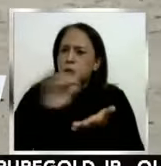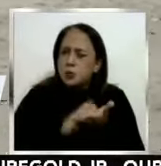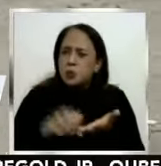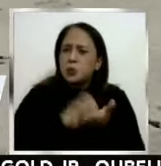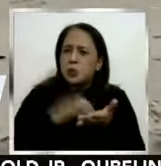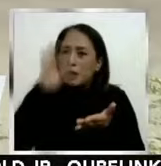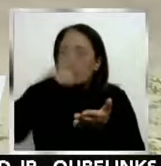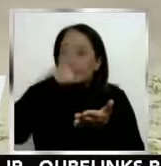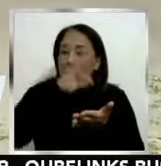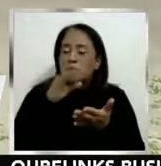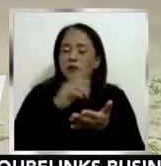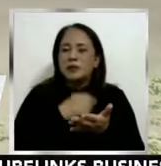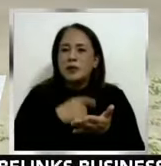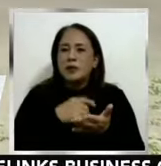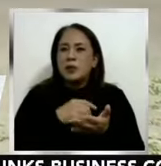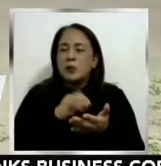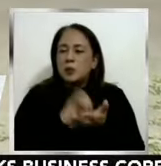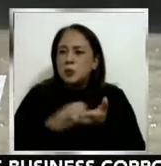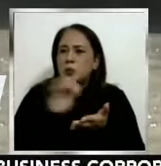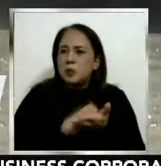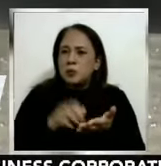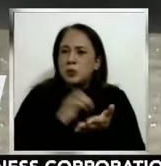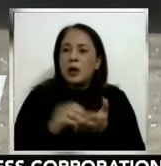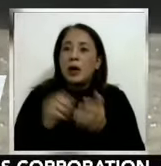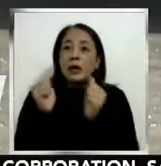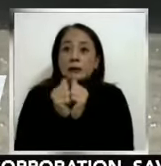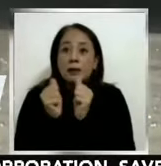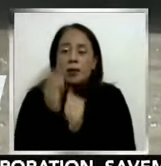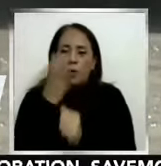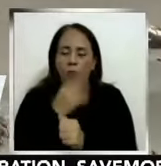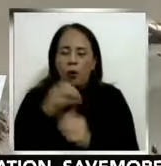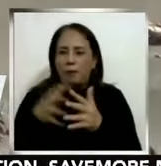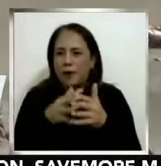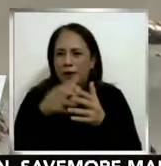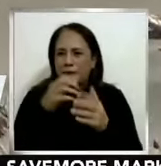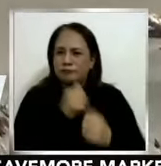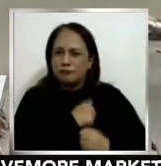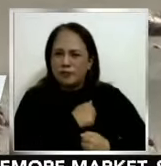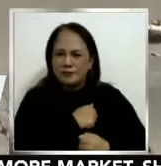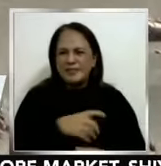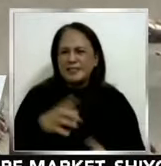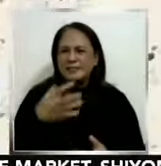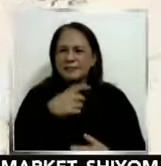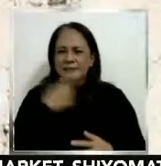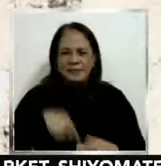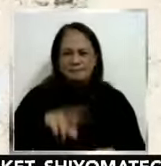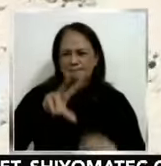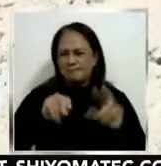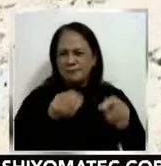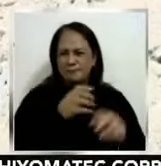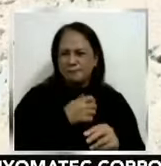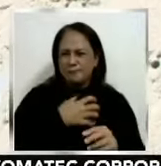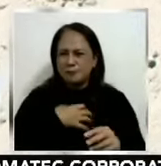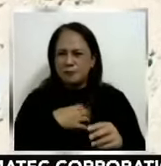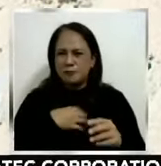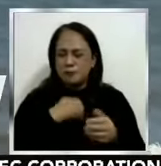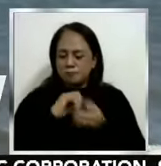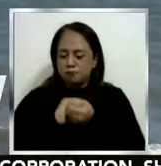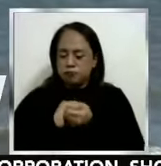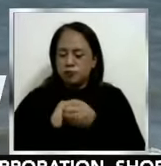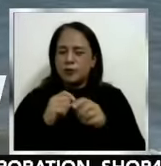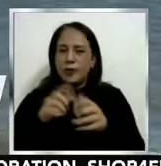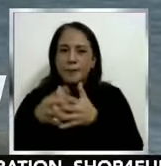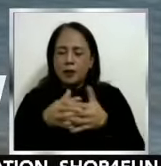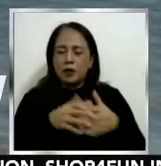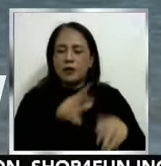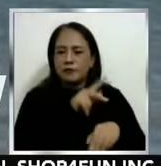pagharap ng bantang yan, mga sundalong Amerikano, kahit pumapalag ang China sa pagpapatibay ng alyansa ng Pilipinas sa Amerika. Isa